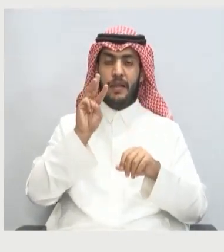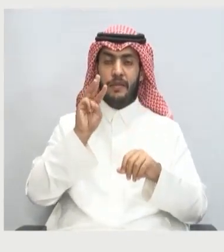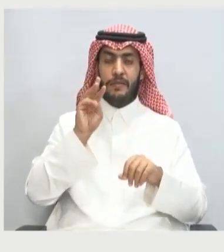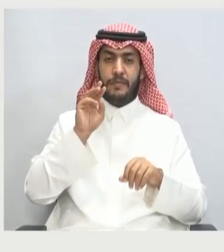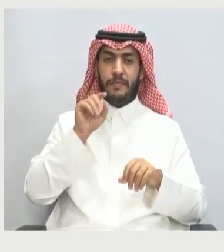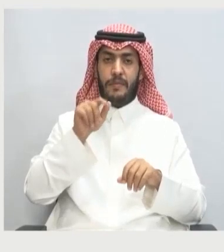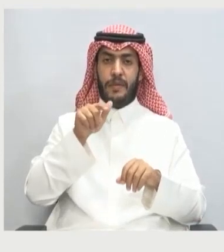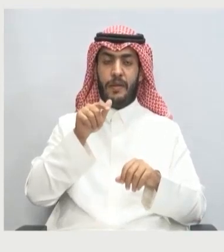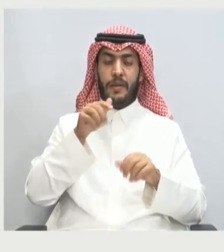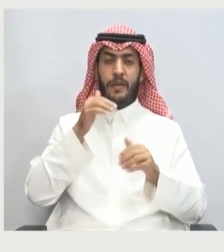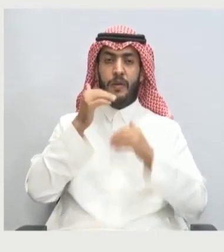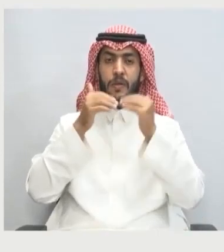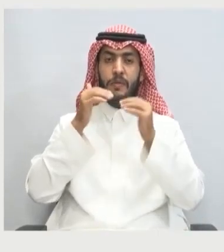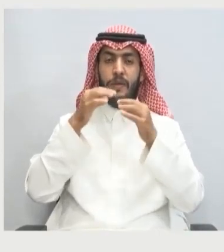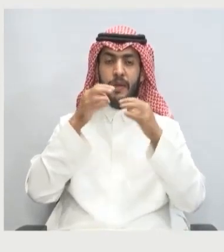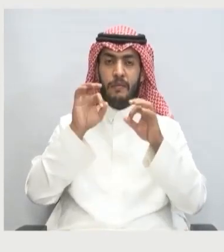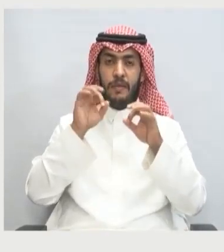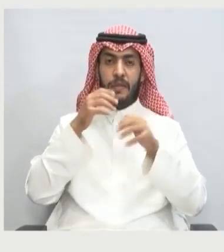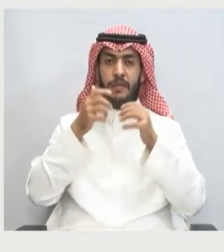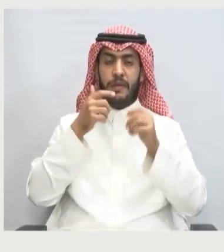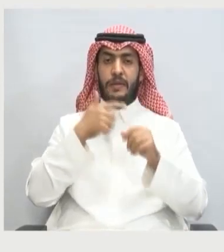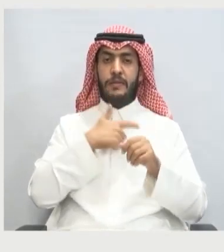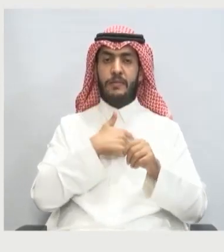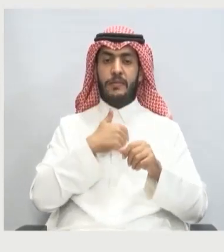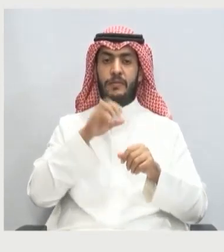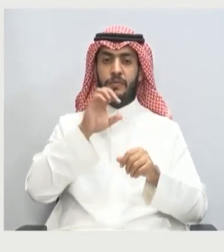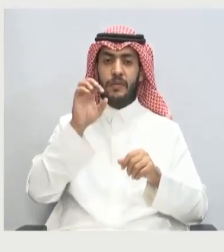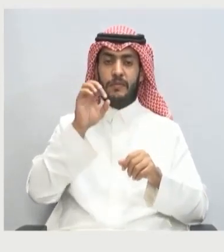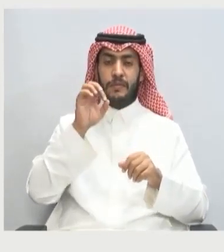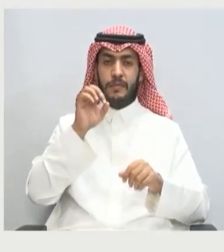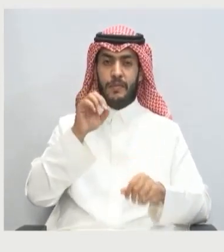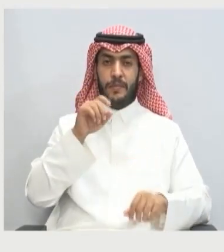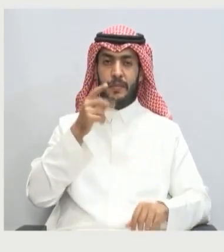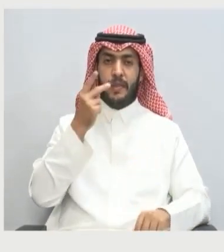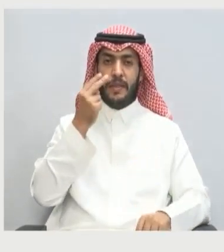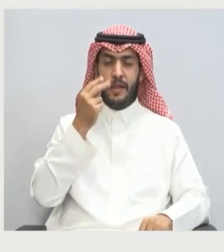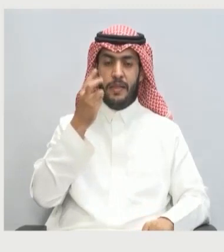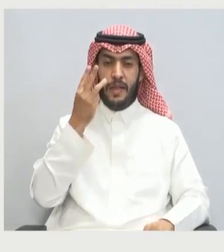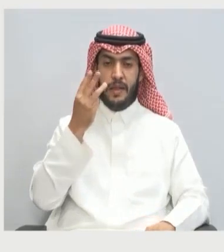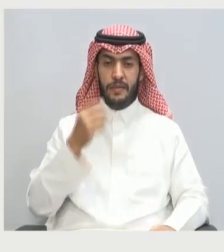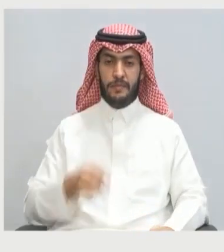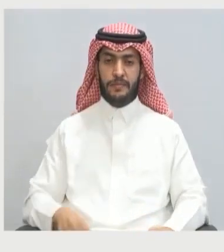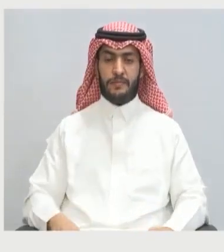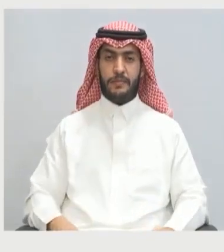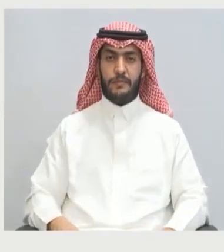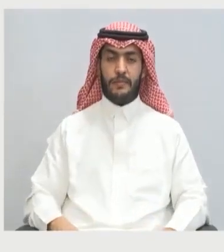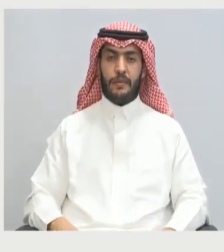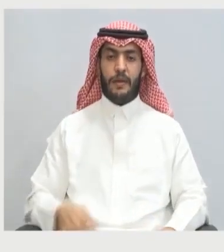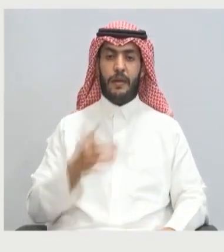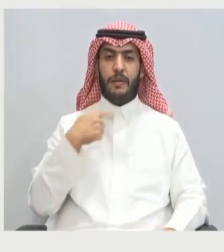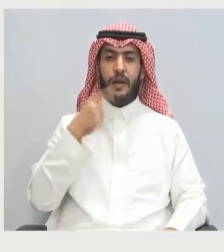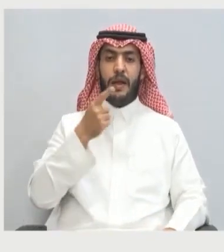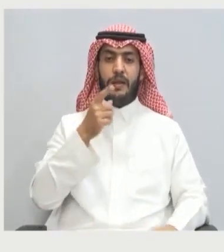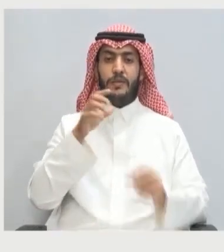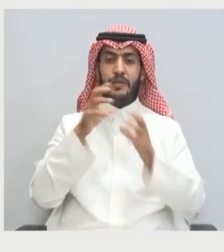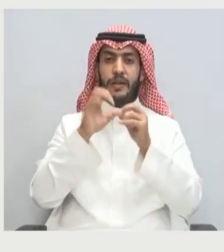اذا ستكون رت الرتبه الكليه للتفاعل هنا ستكون الاجابه من الرتبه الثالثه ماذا